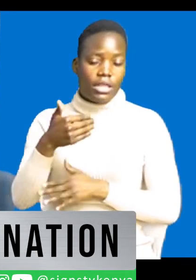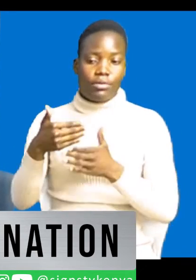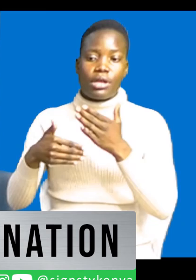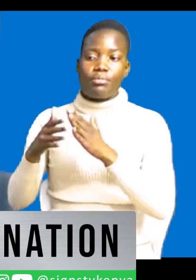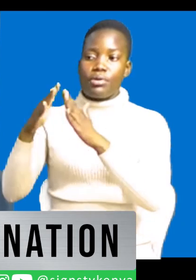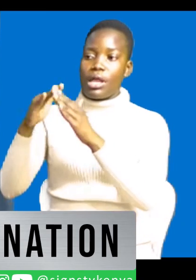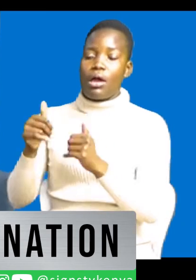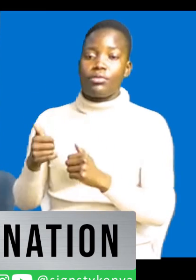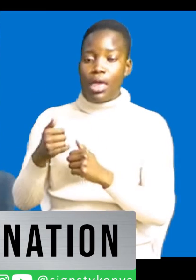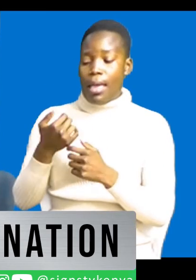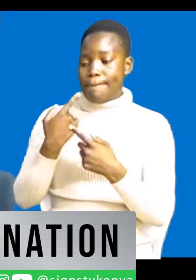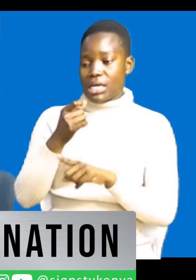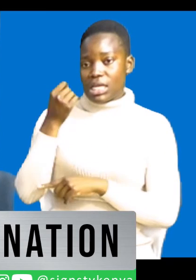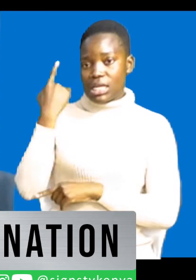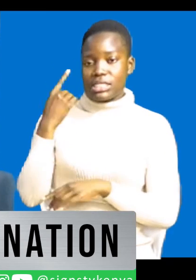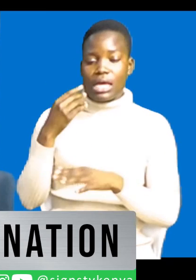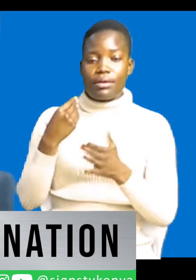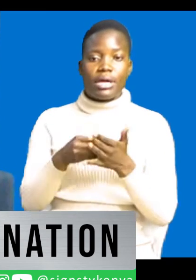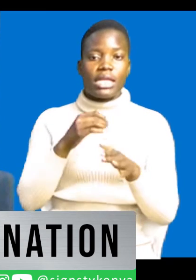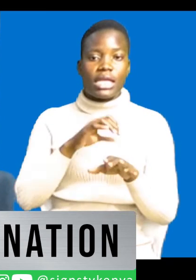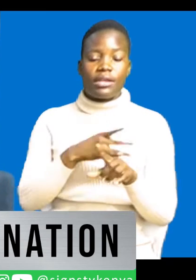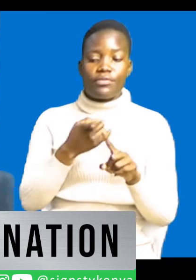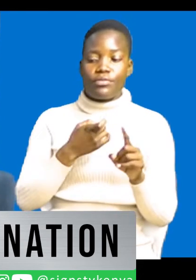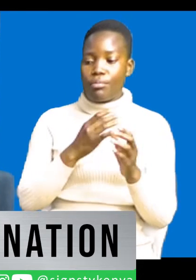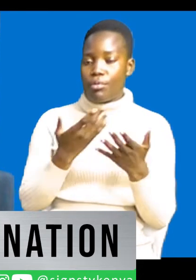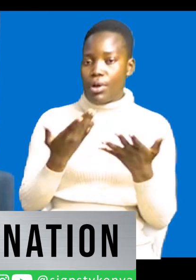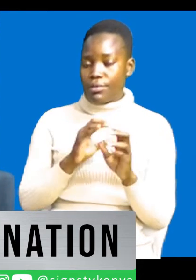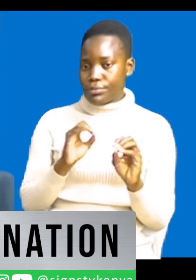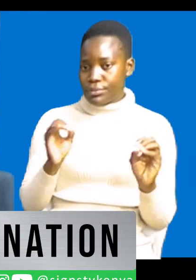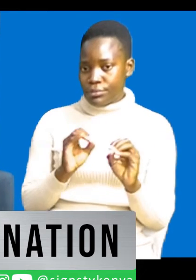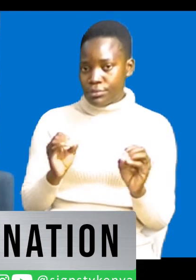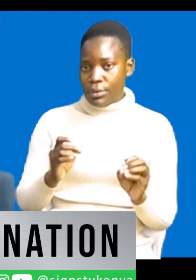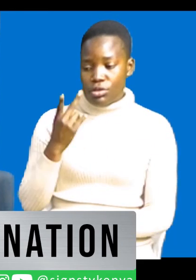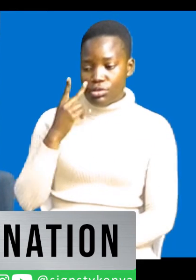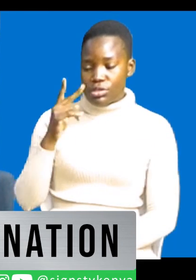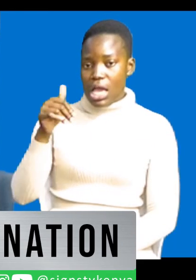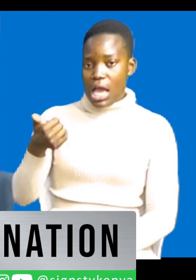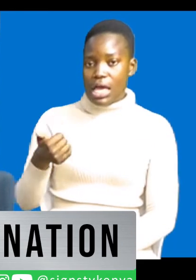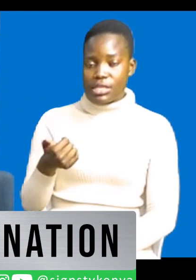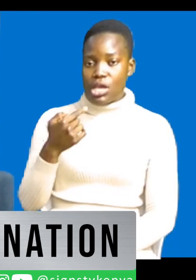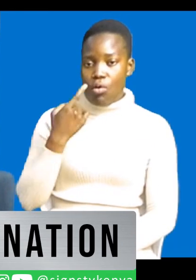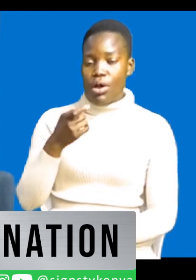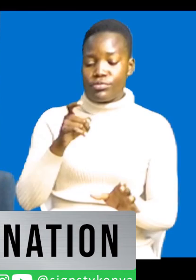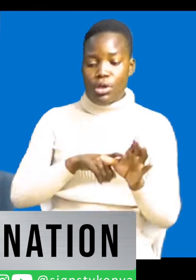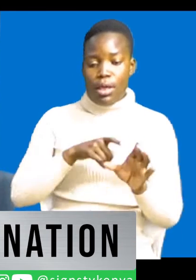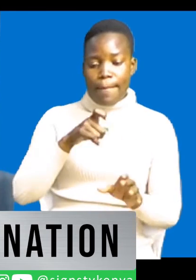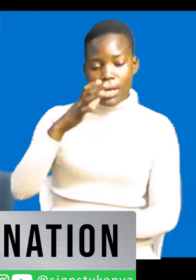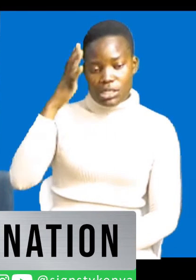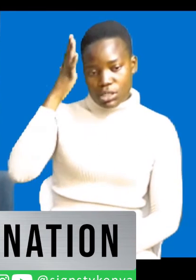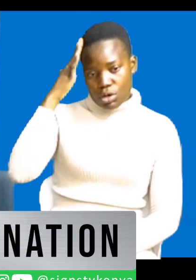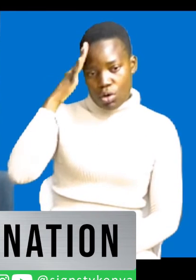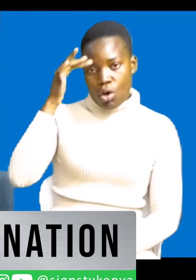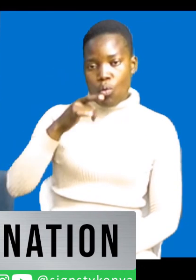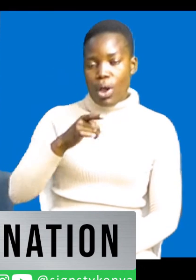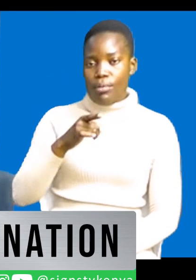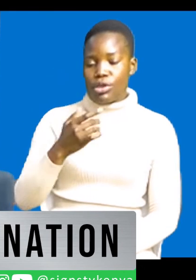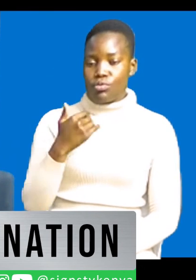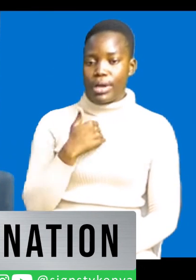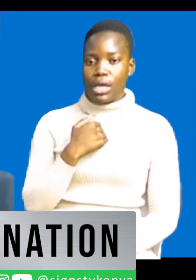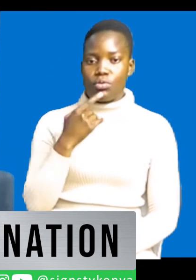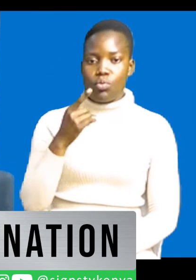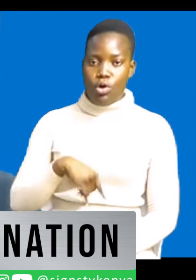hatuelewi walitoa pesa wapi. Inatakiwa ukiingia kama sasa wale wameingia sahihi, inatakiwa wote sasa tunajua wewe uliingia ukiwa